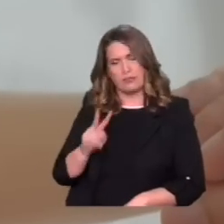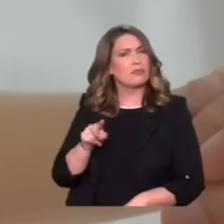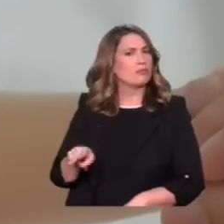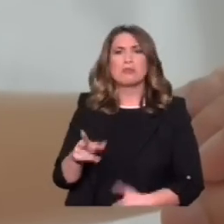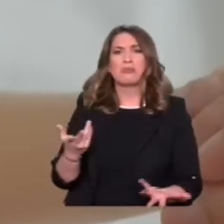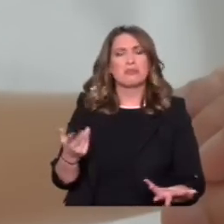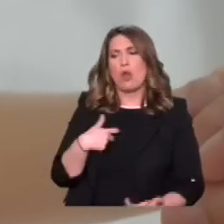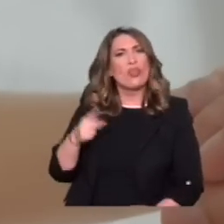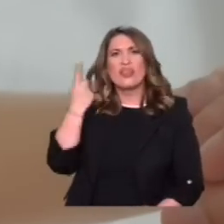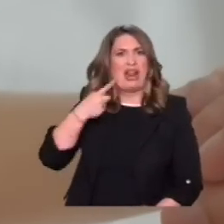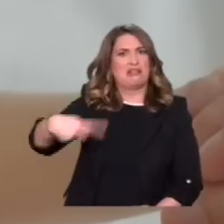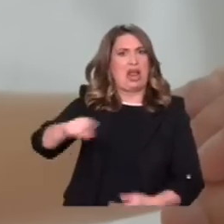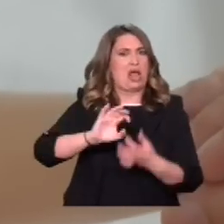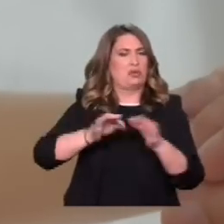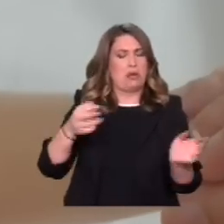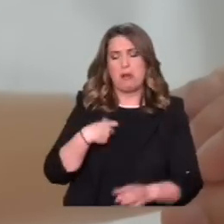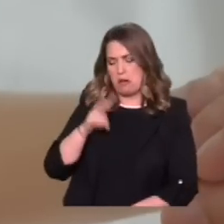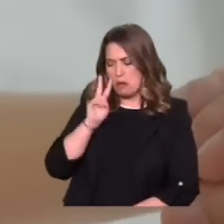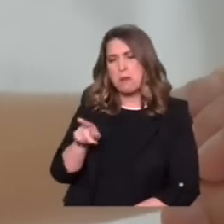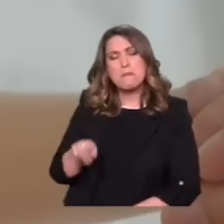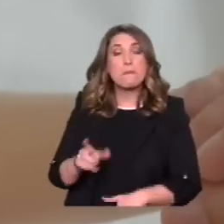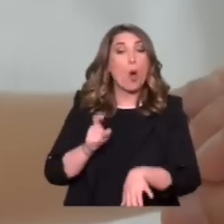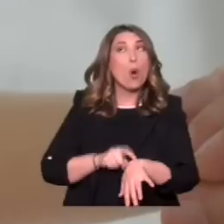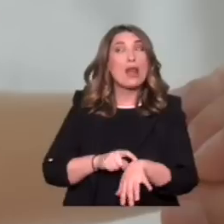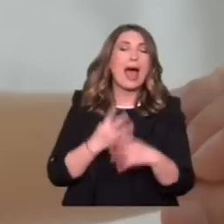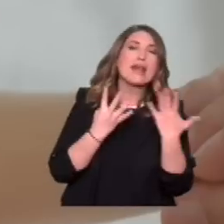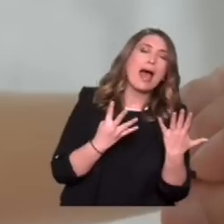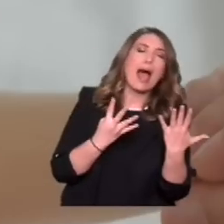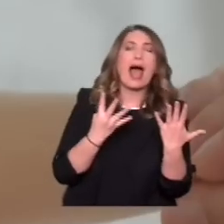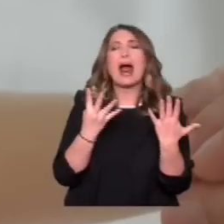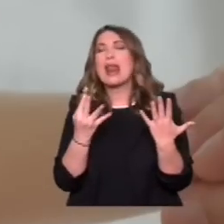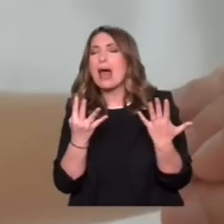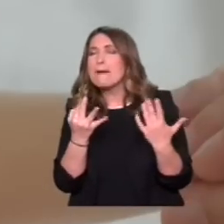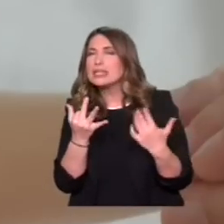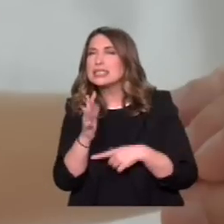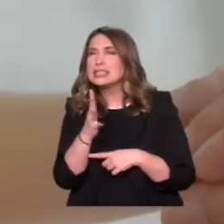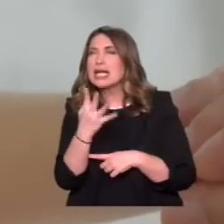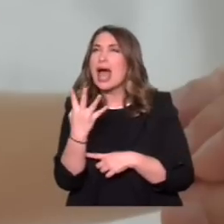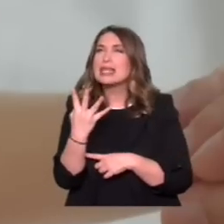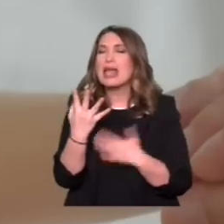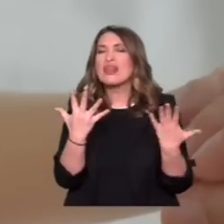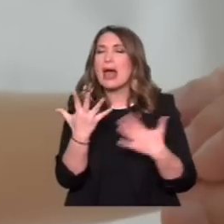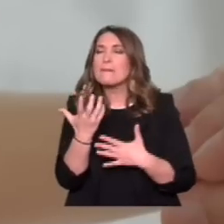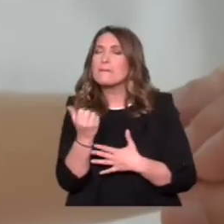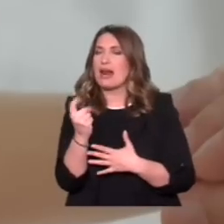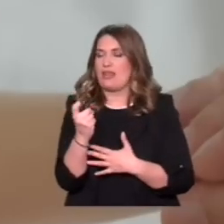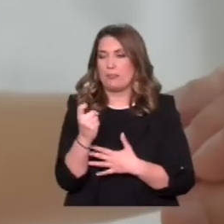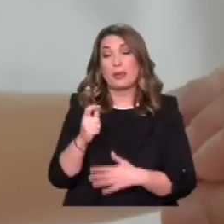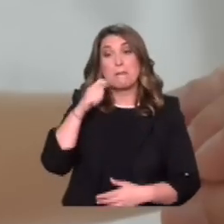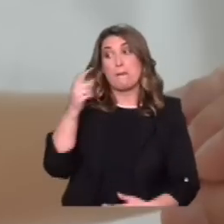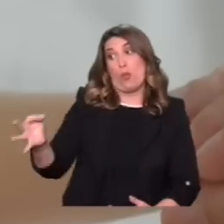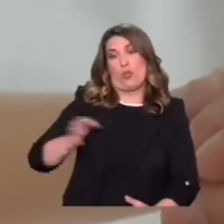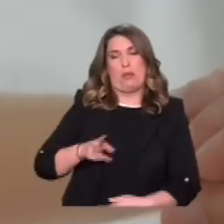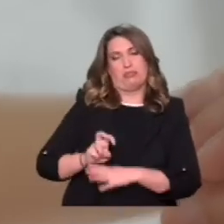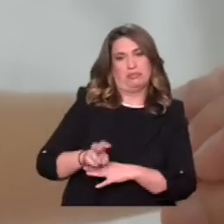ήξερα το ιστορικό της οικογένειας. Την είδα μεταξύ 9.30 και 9.50. Με είχε ενημερώσει η μητέρα ότι έκανε σπασμούς.